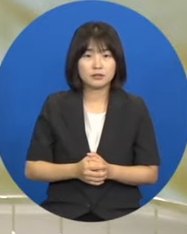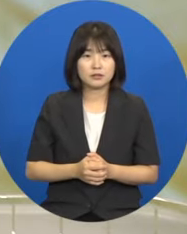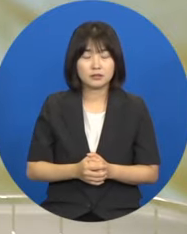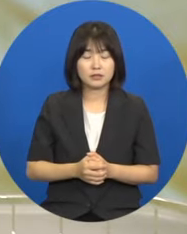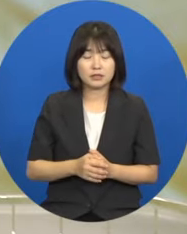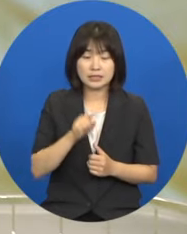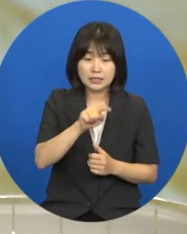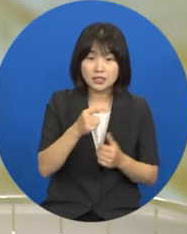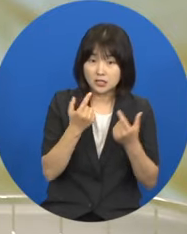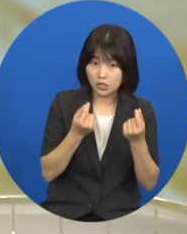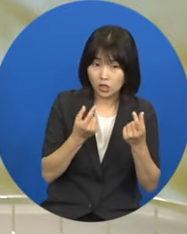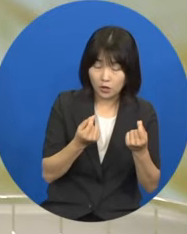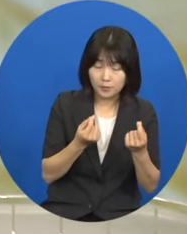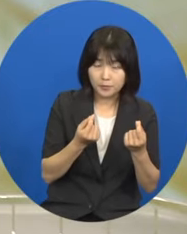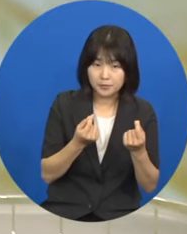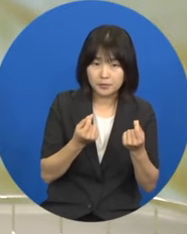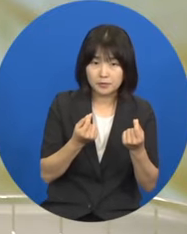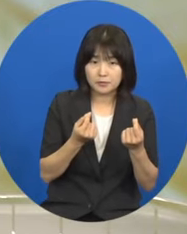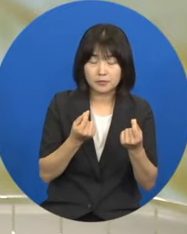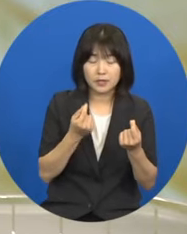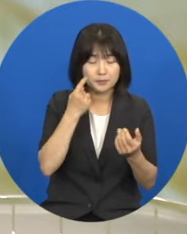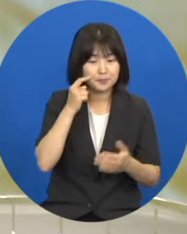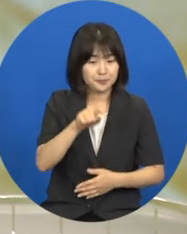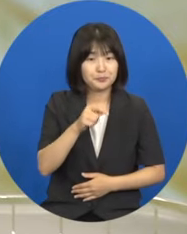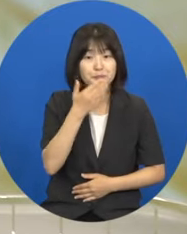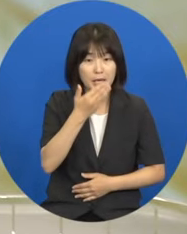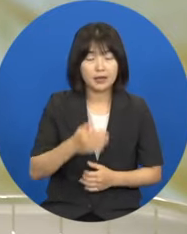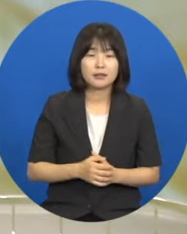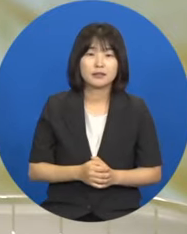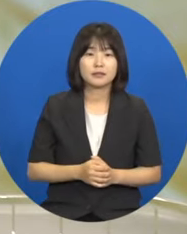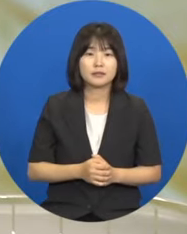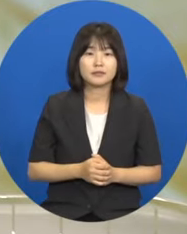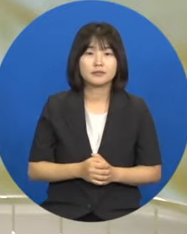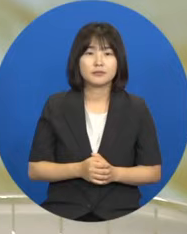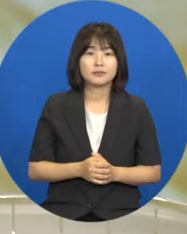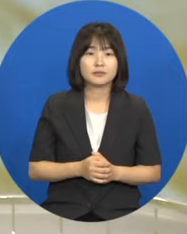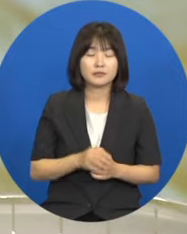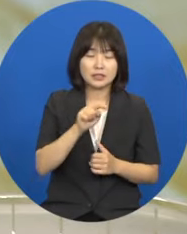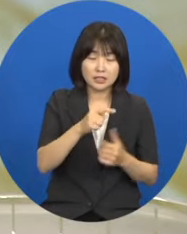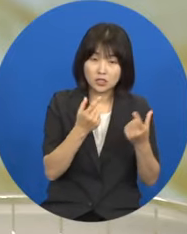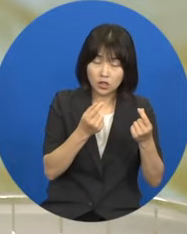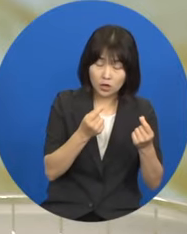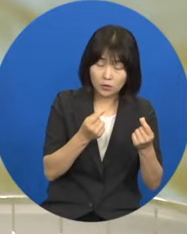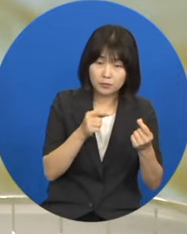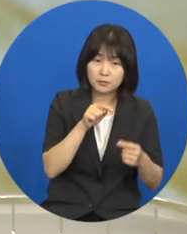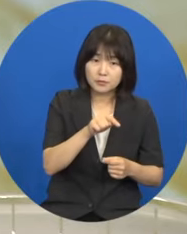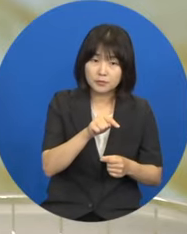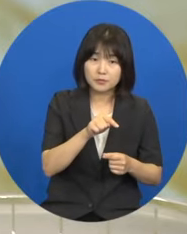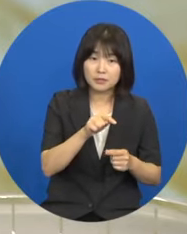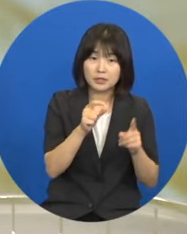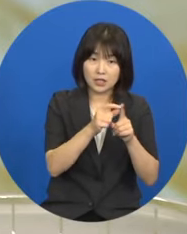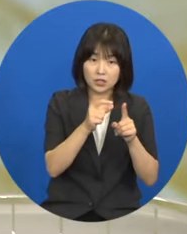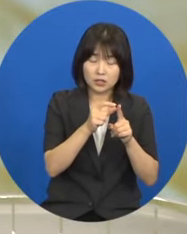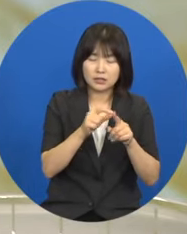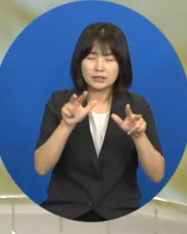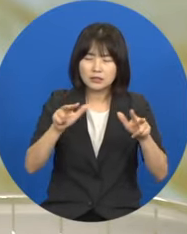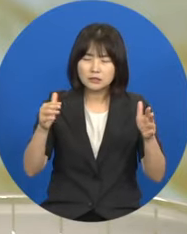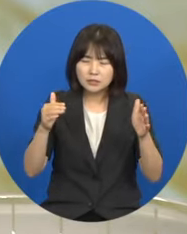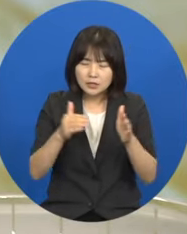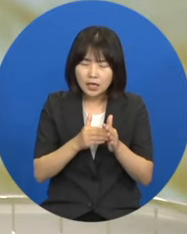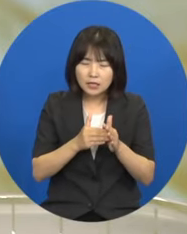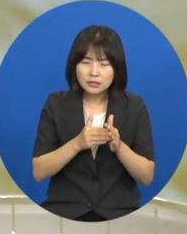이와 같이에서 찾아볼 수 있습니다. 대개 이와 같이라고 하는 접속사는 지금까지 해왔던